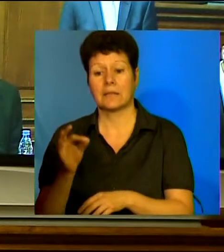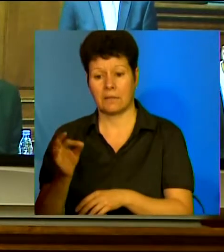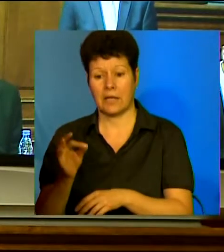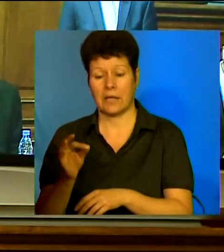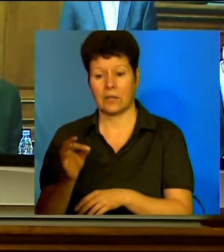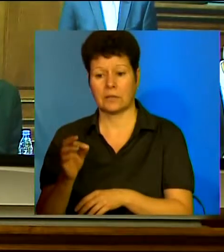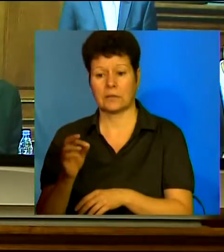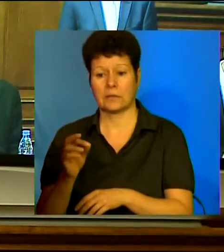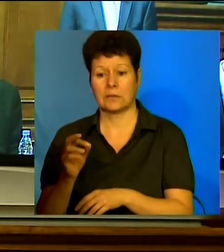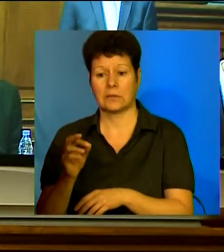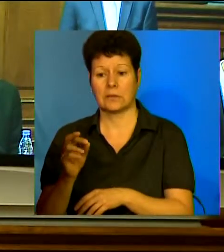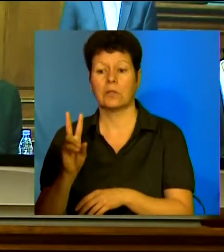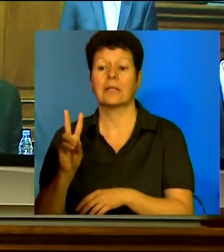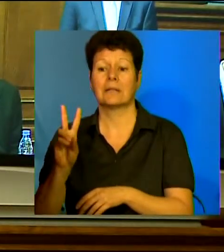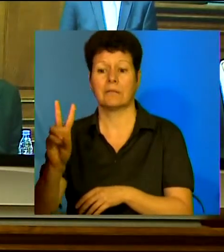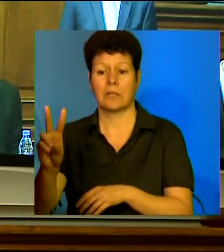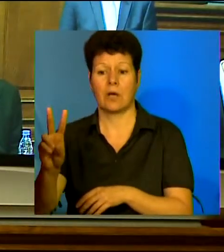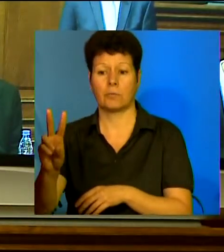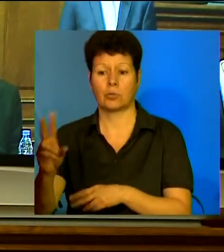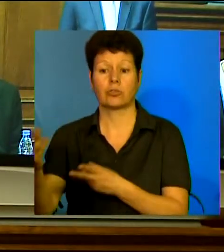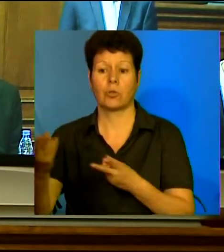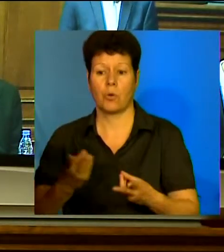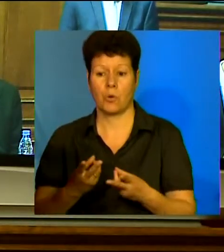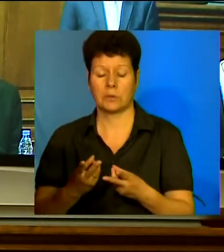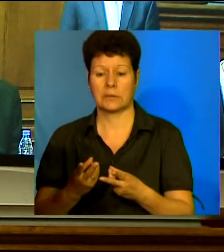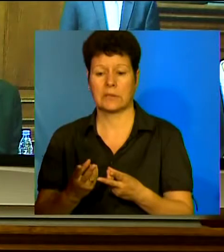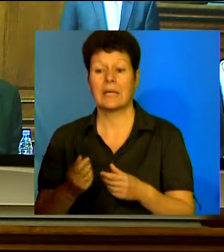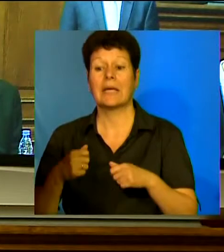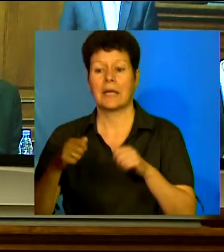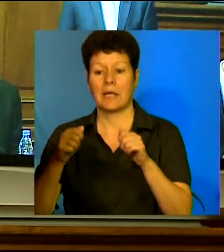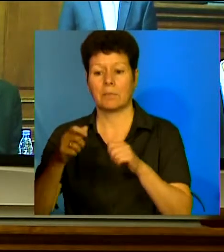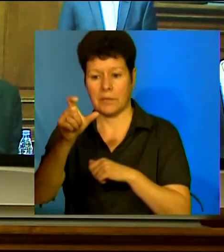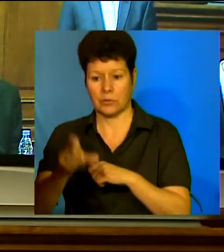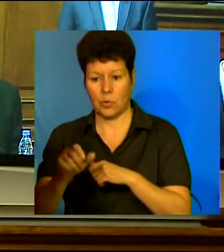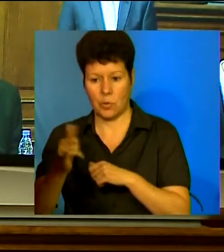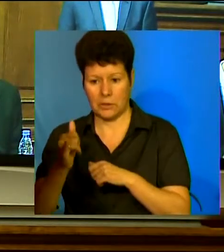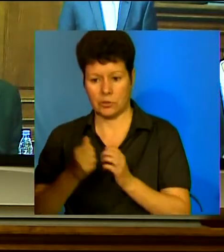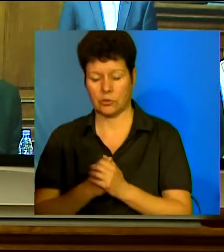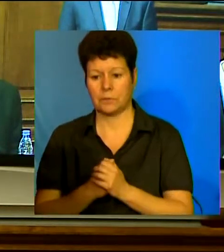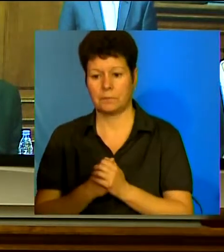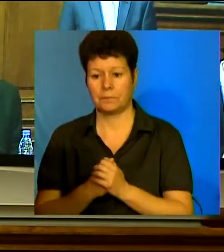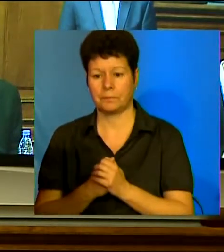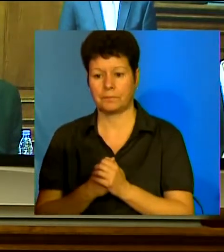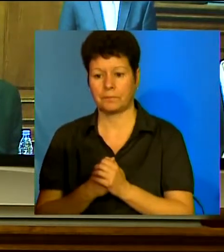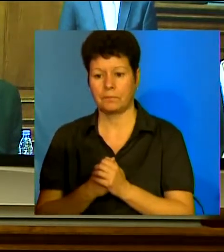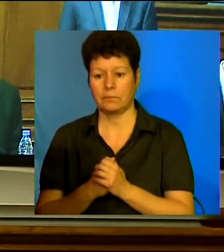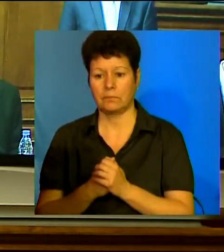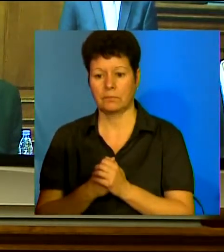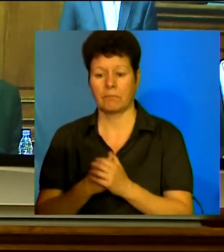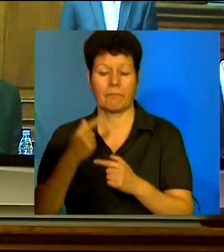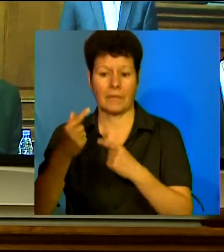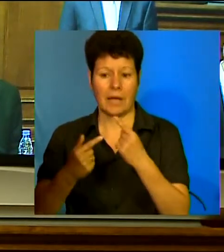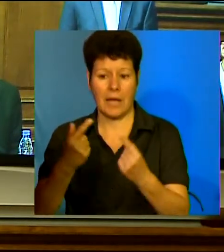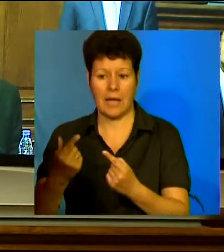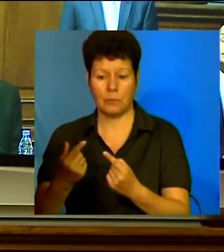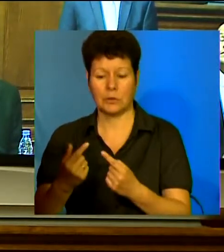Ezért egy a kivitelezésről szóló egyeztető fórumra hívta fel a figyelmet. Szeretném megragadni az alkalmat, hogy tájékoztassam önöket,